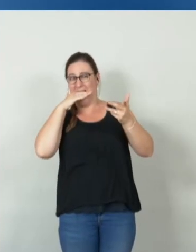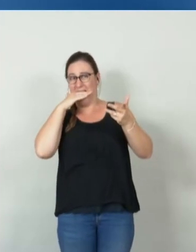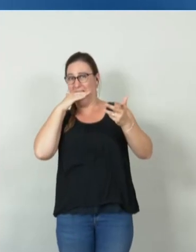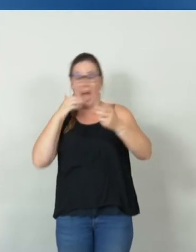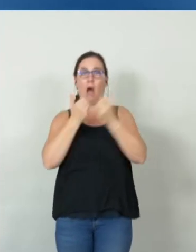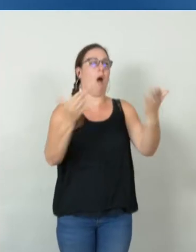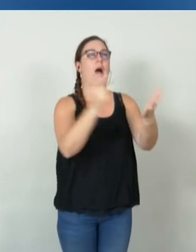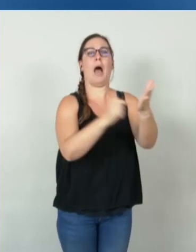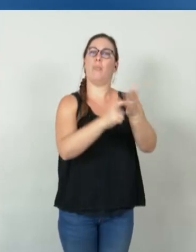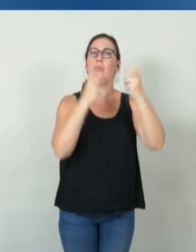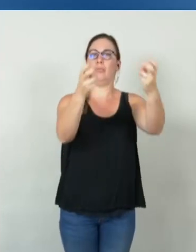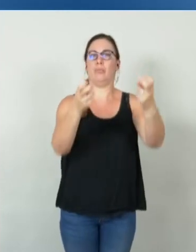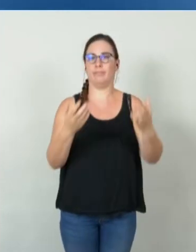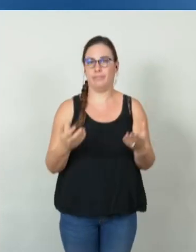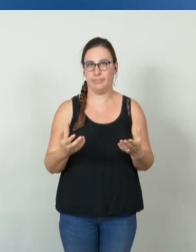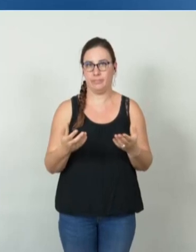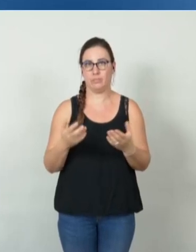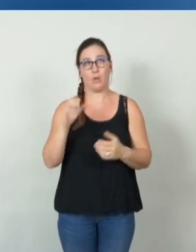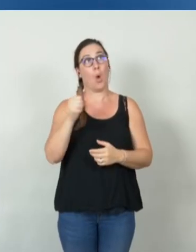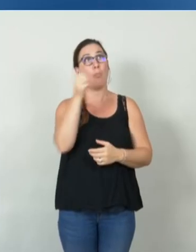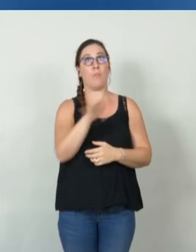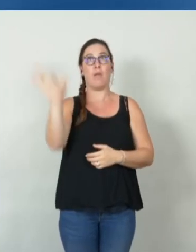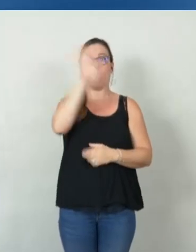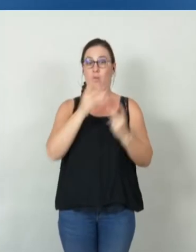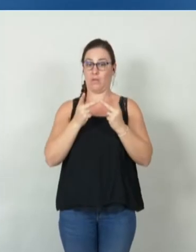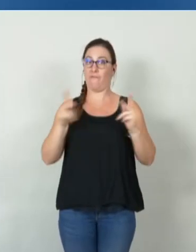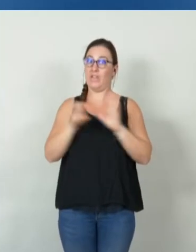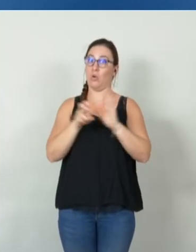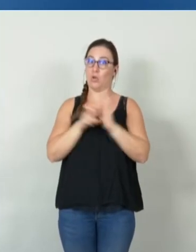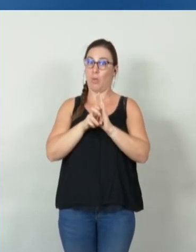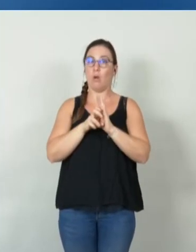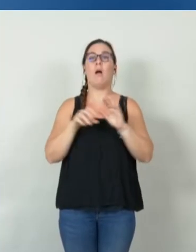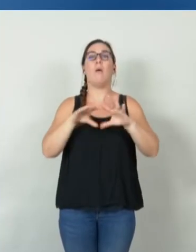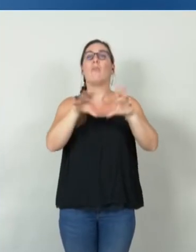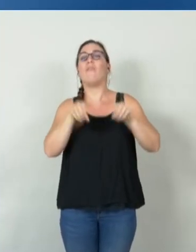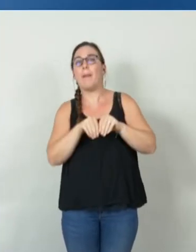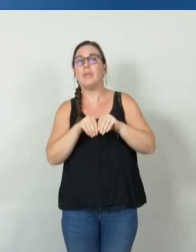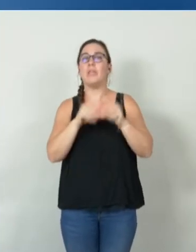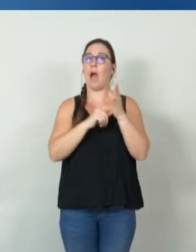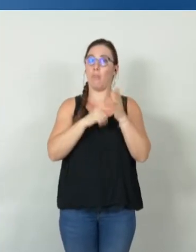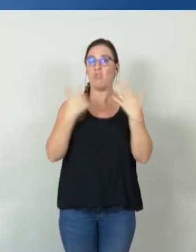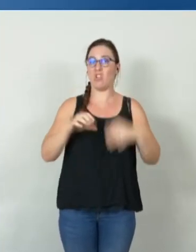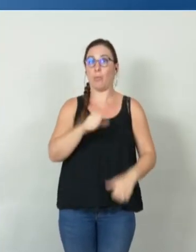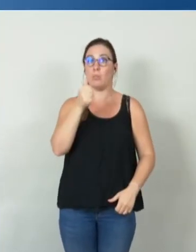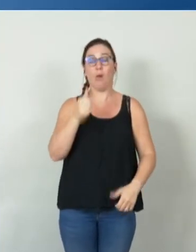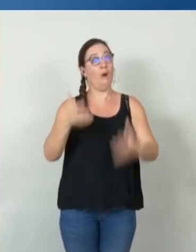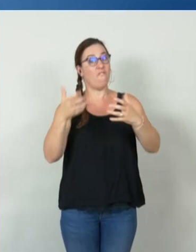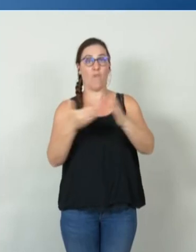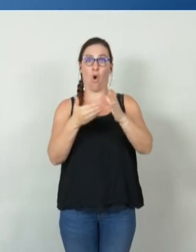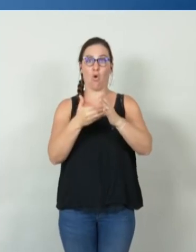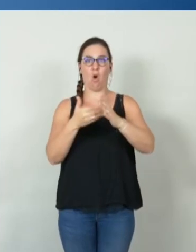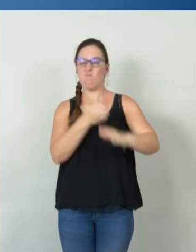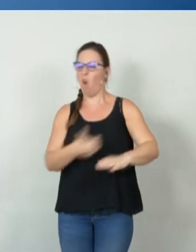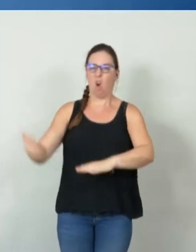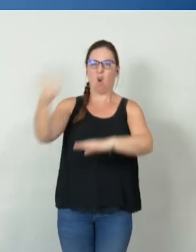on était déjà la première ville de France pour l'impôt sur les ménages et vous avez tenu à ce que nous gardions une très large